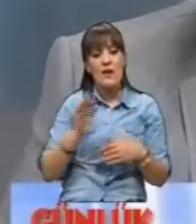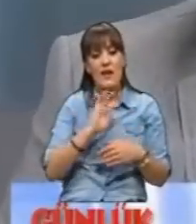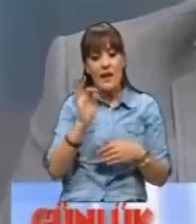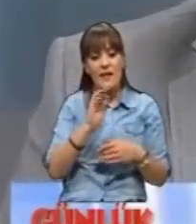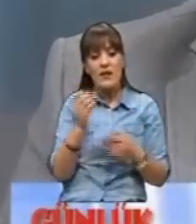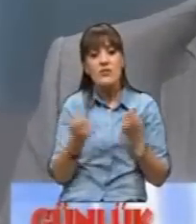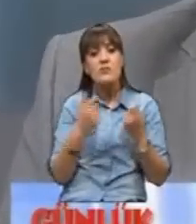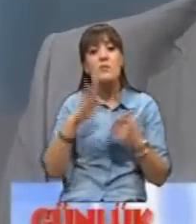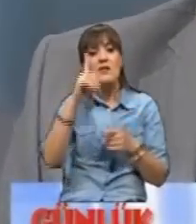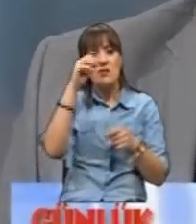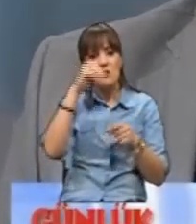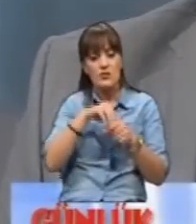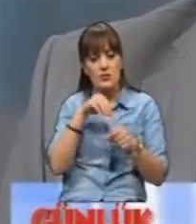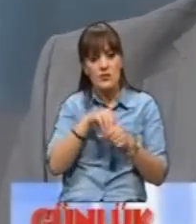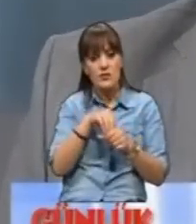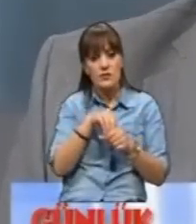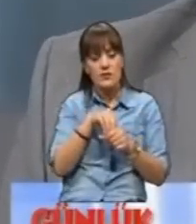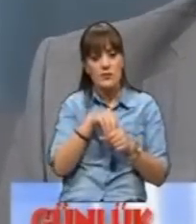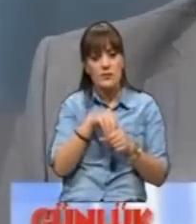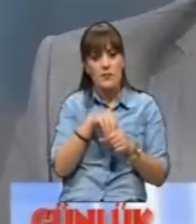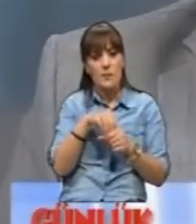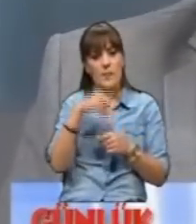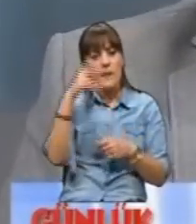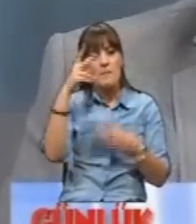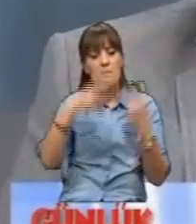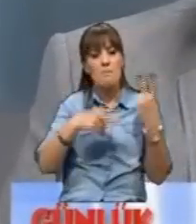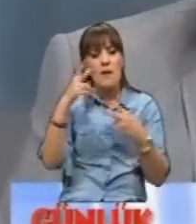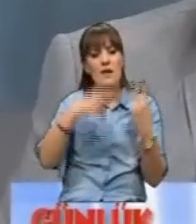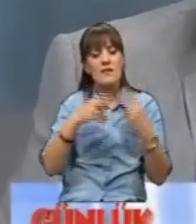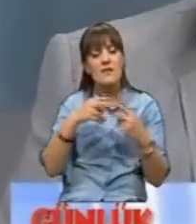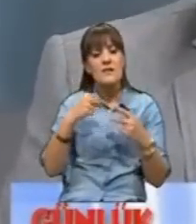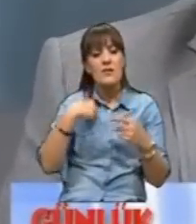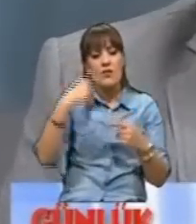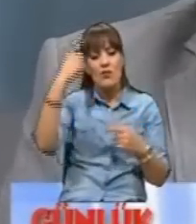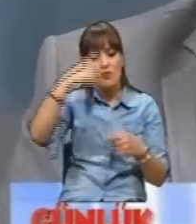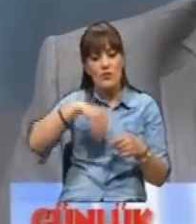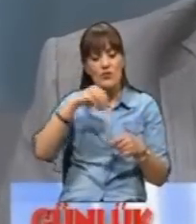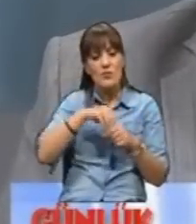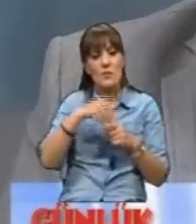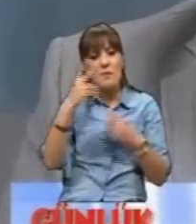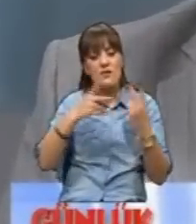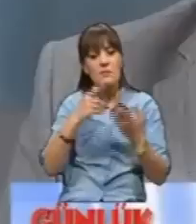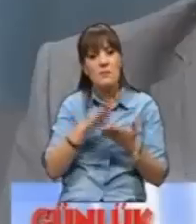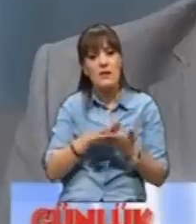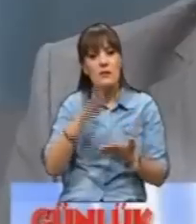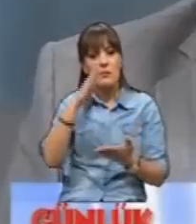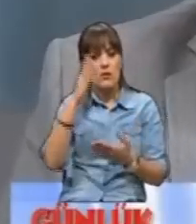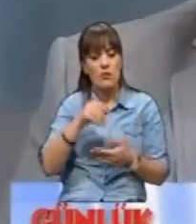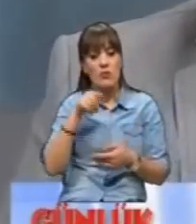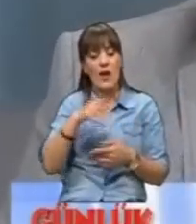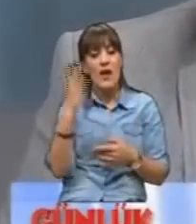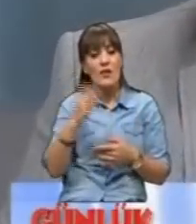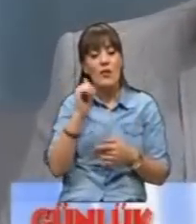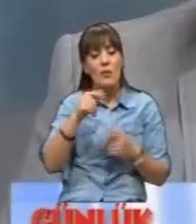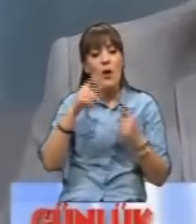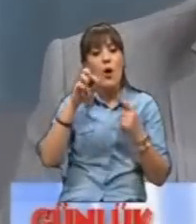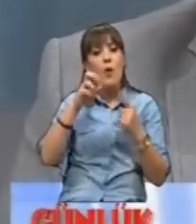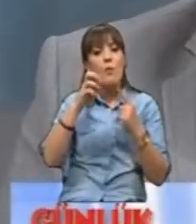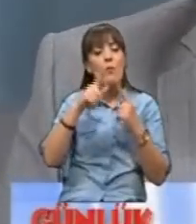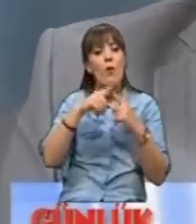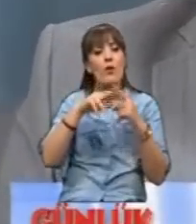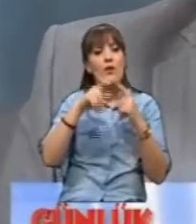yeterince çalışmadığı için bazı minerallerde de vücutta birikme olur. Bunların en önemlisi potasyum ve